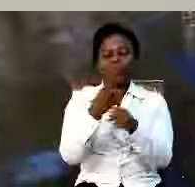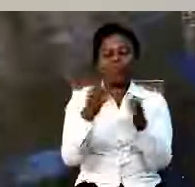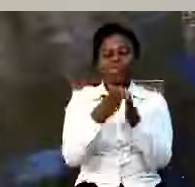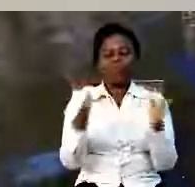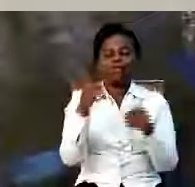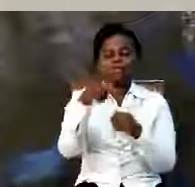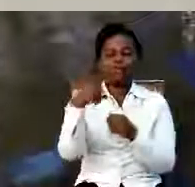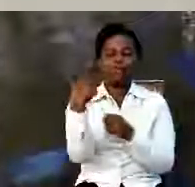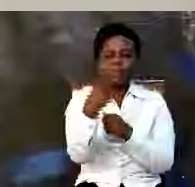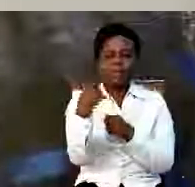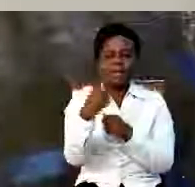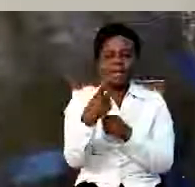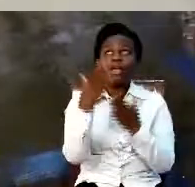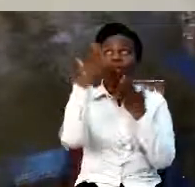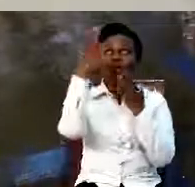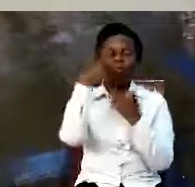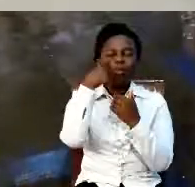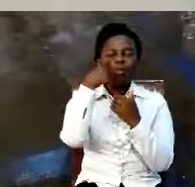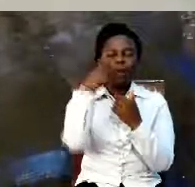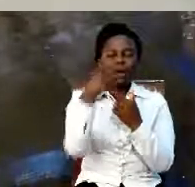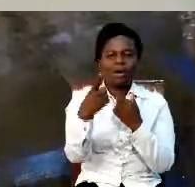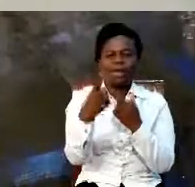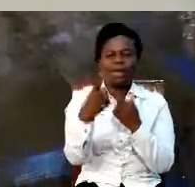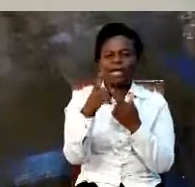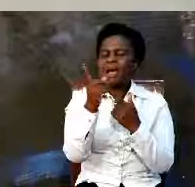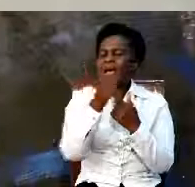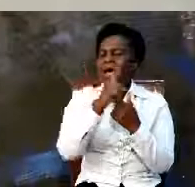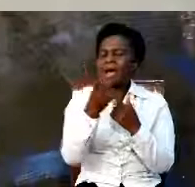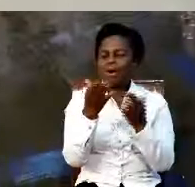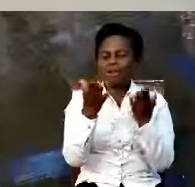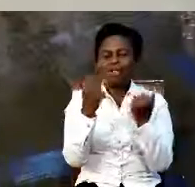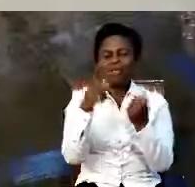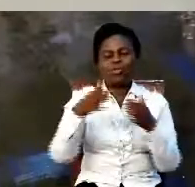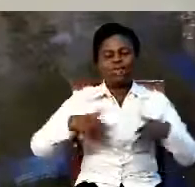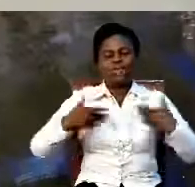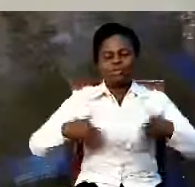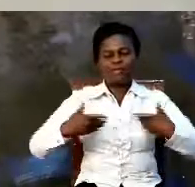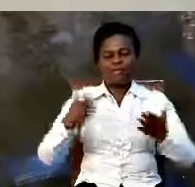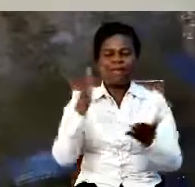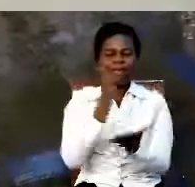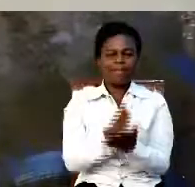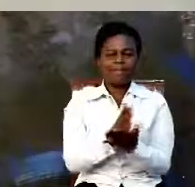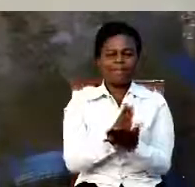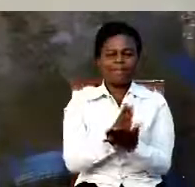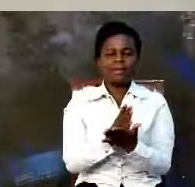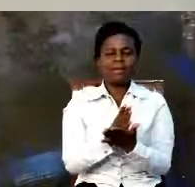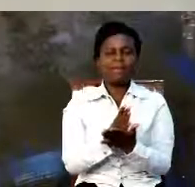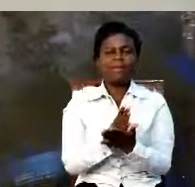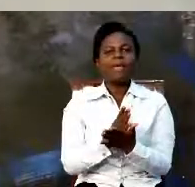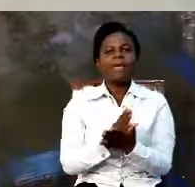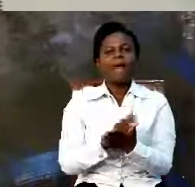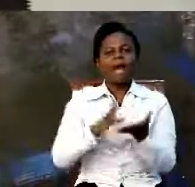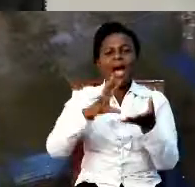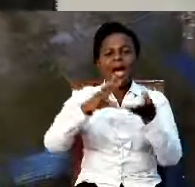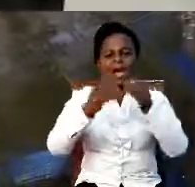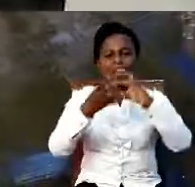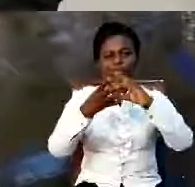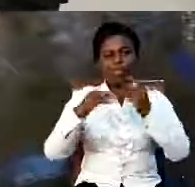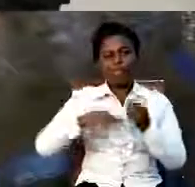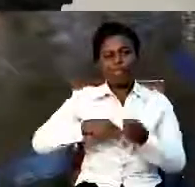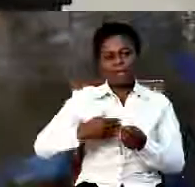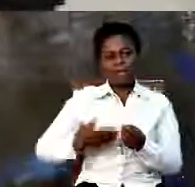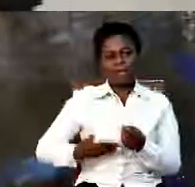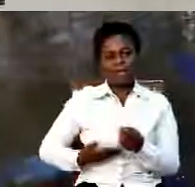ya kuwa peke yake, Mungu akaona hawezi kuwa na furaha iliyotimilika, kwa hiyo akamuumbia